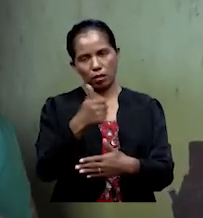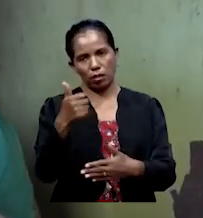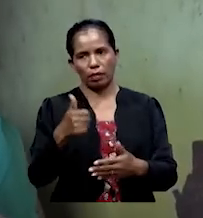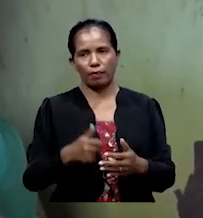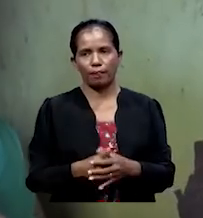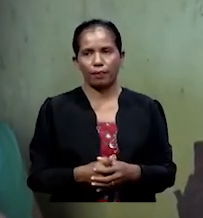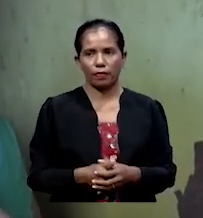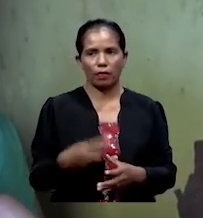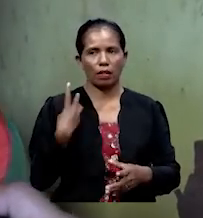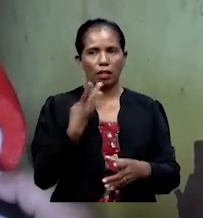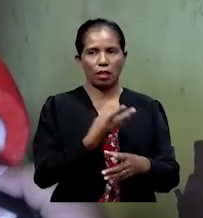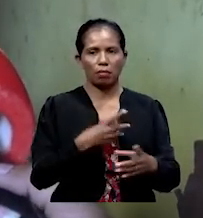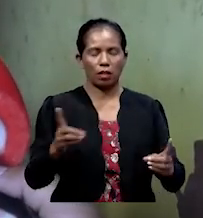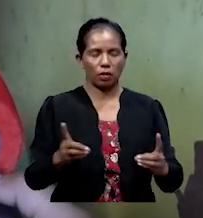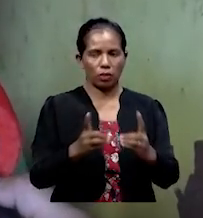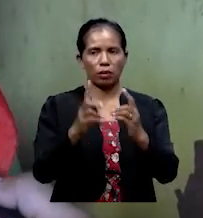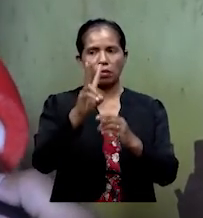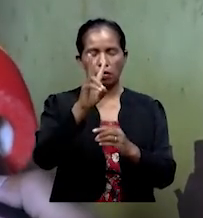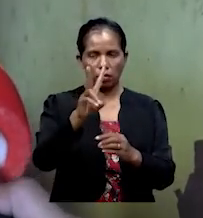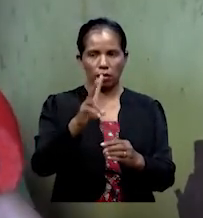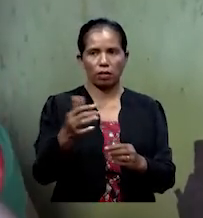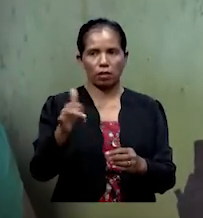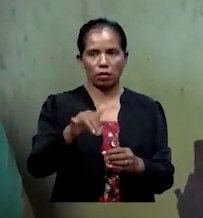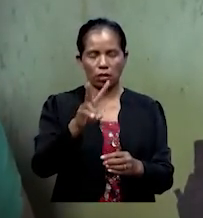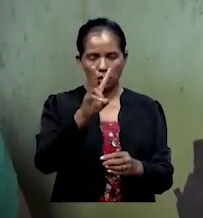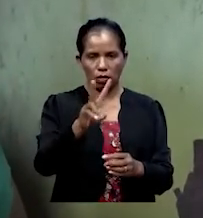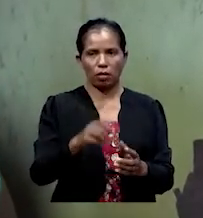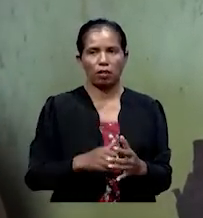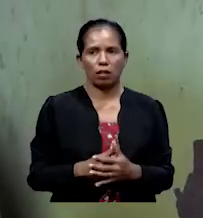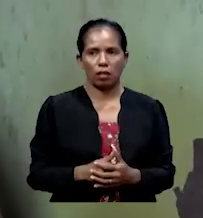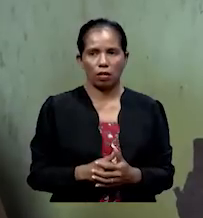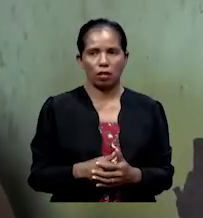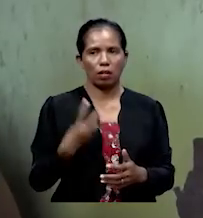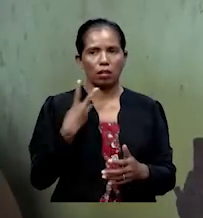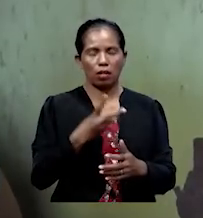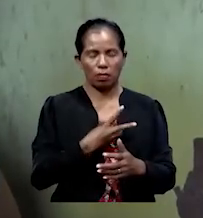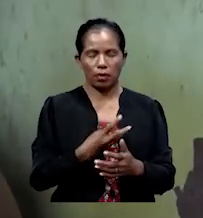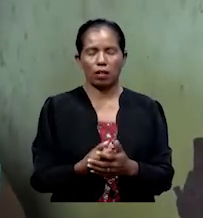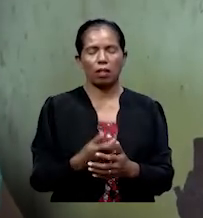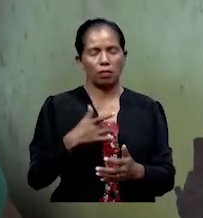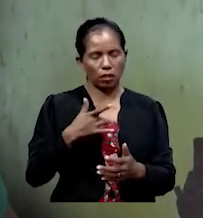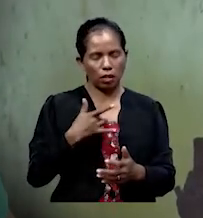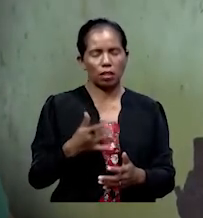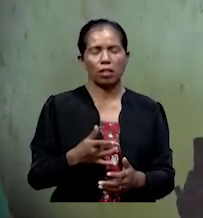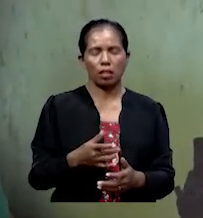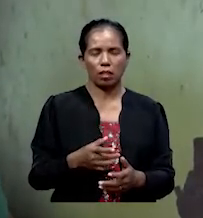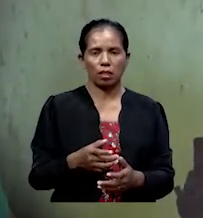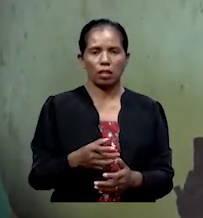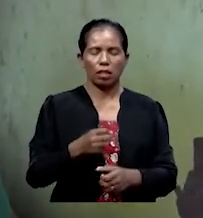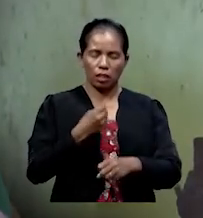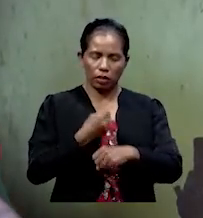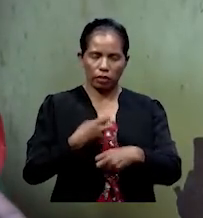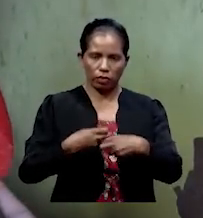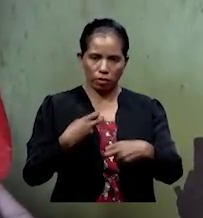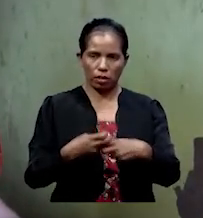Durante de mi asoru mansa sira ner, iha to sira nain rua ni mami ansa kontan sa kolia kono ami araskan. Tambah sira nain rua ni